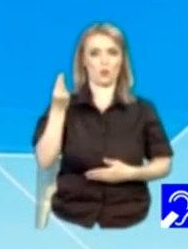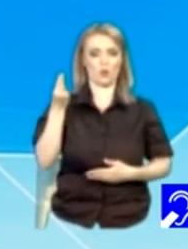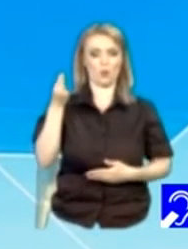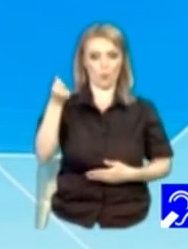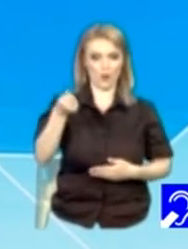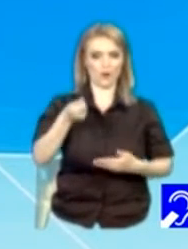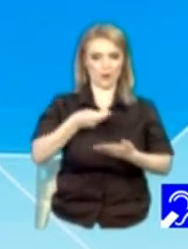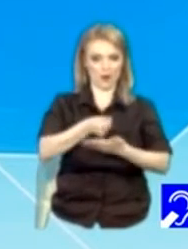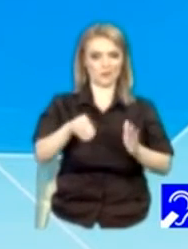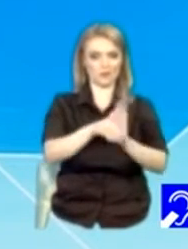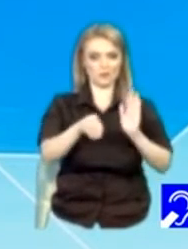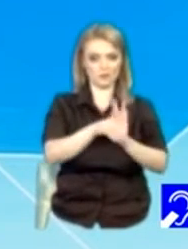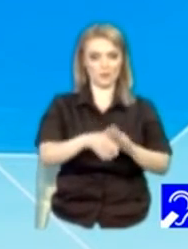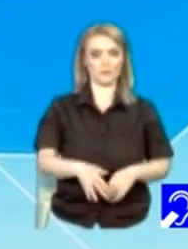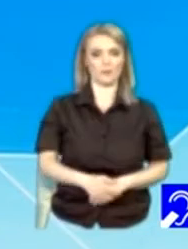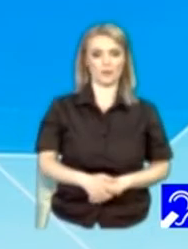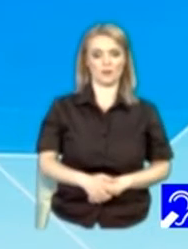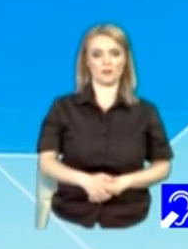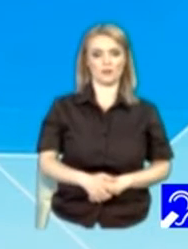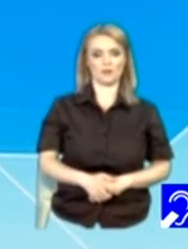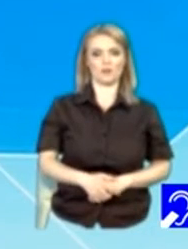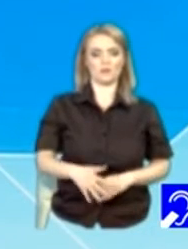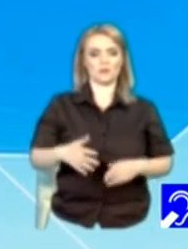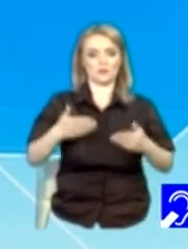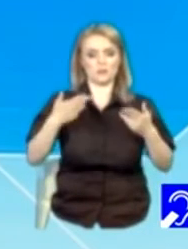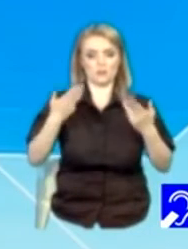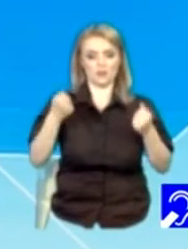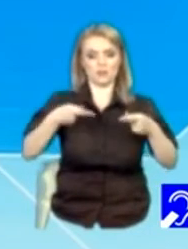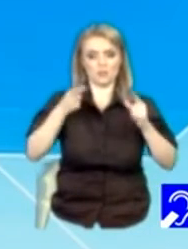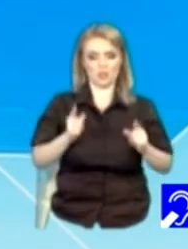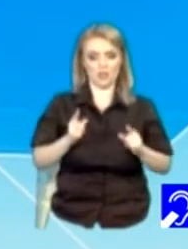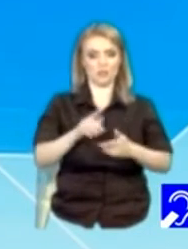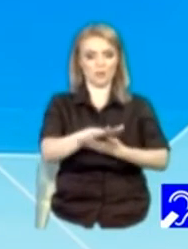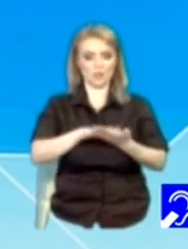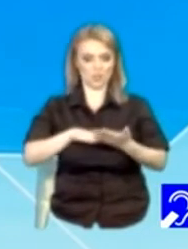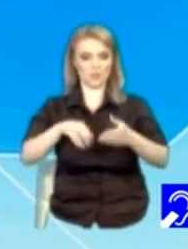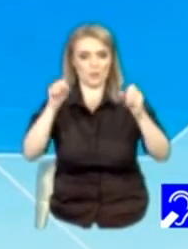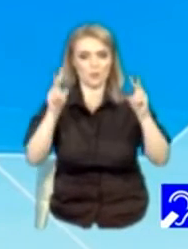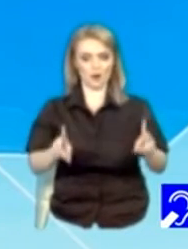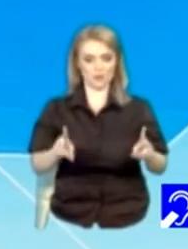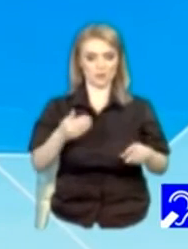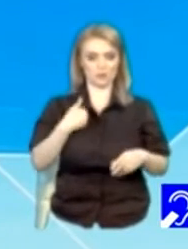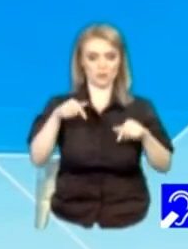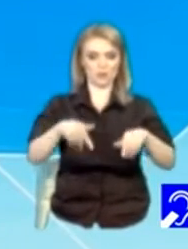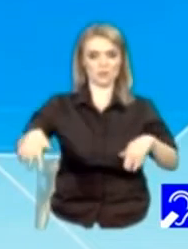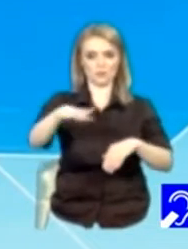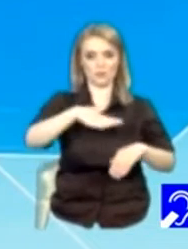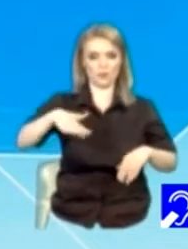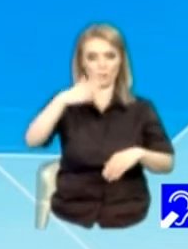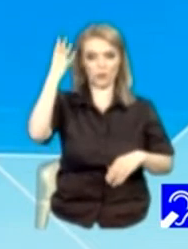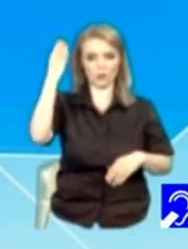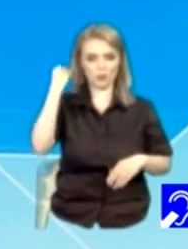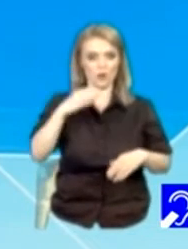concurenți electorali pentru că în realitate prezentăm un pericol pentru cei care de-a lungul timpului